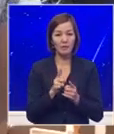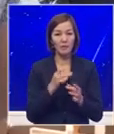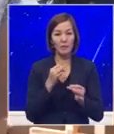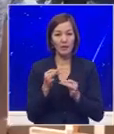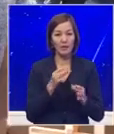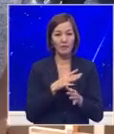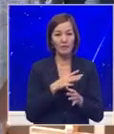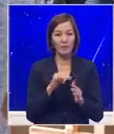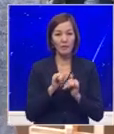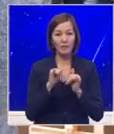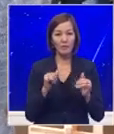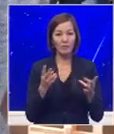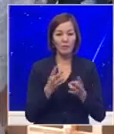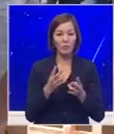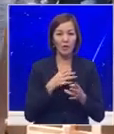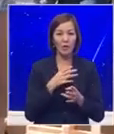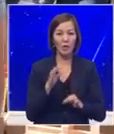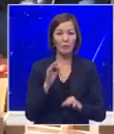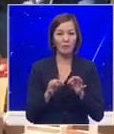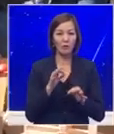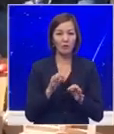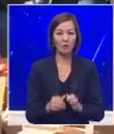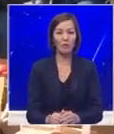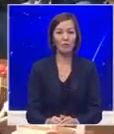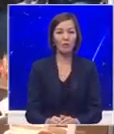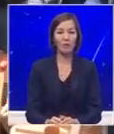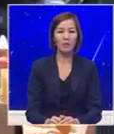по развитию именно этой выпускников